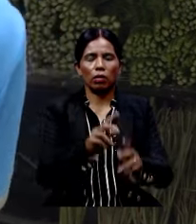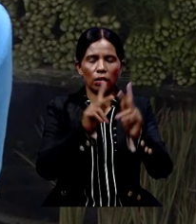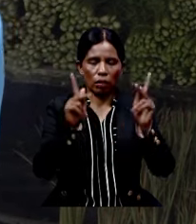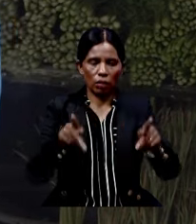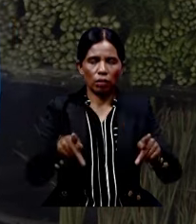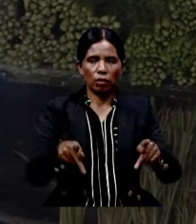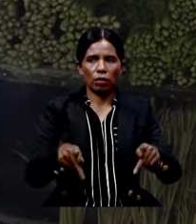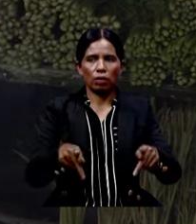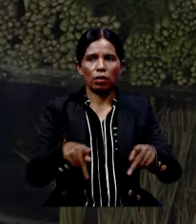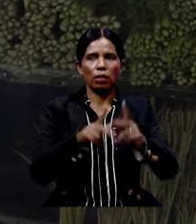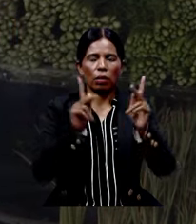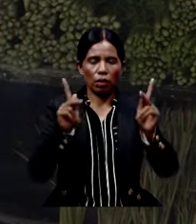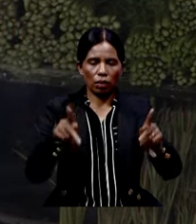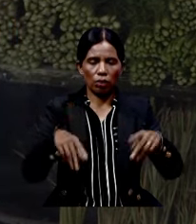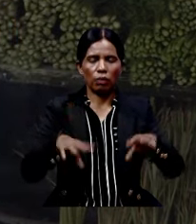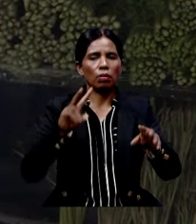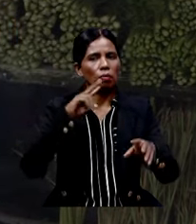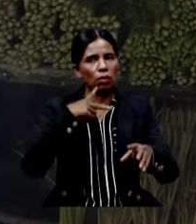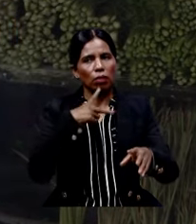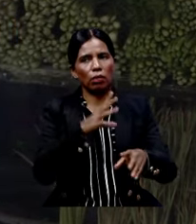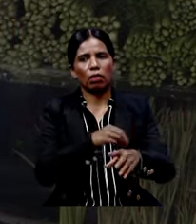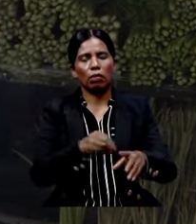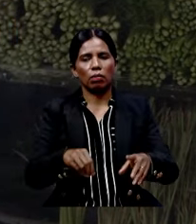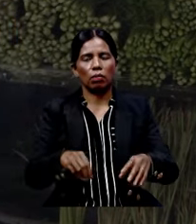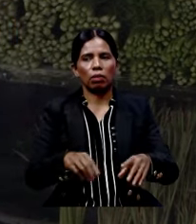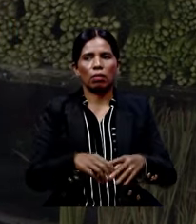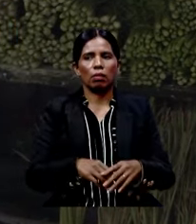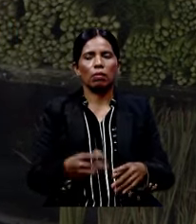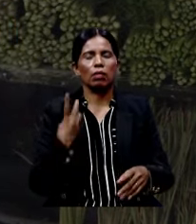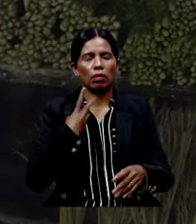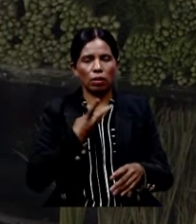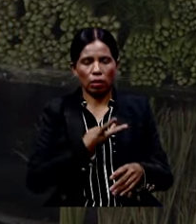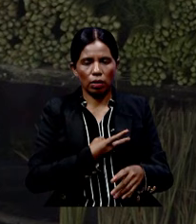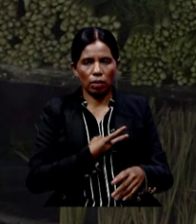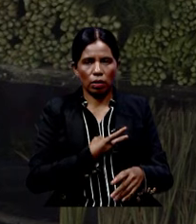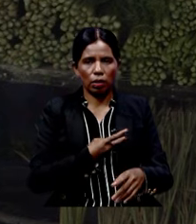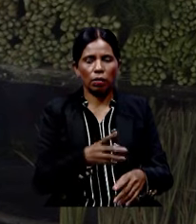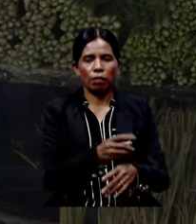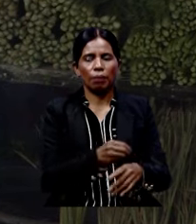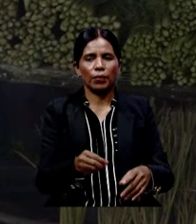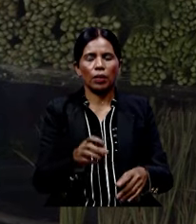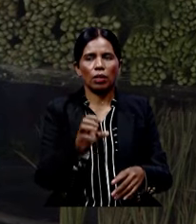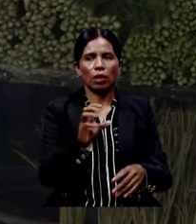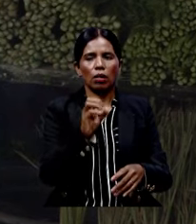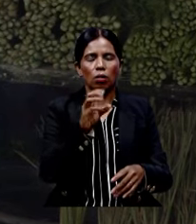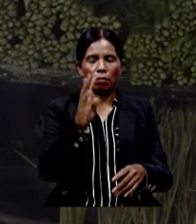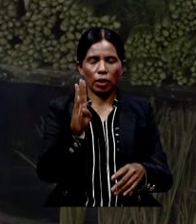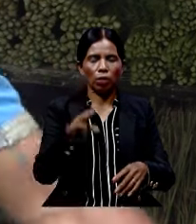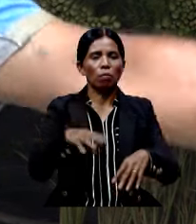fan moro fale moro fan fale kios a idane mak ladun dia obe ho moro kahur